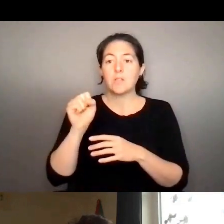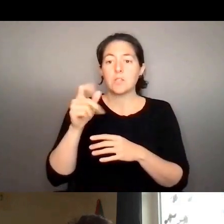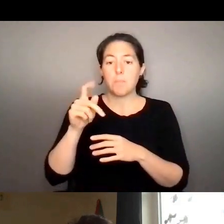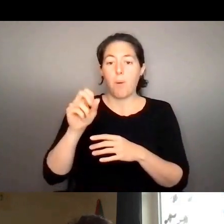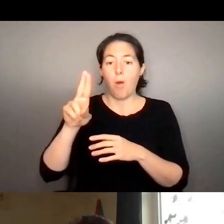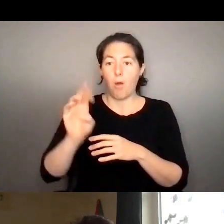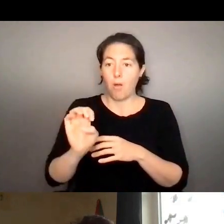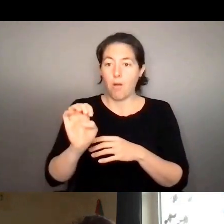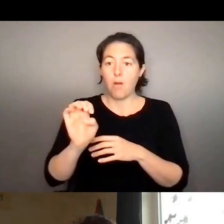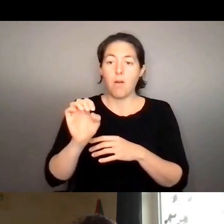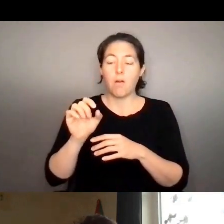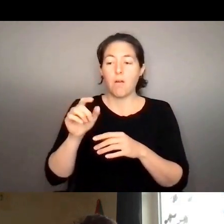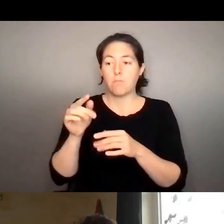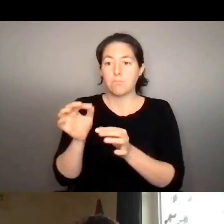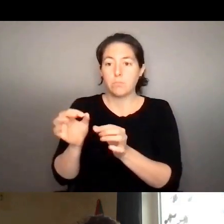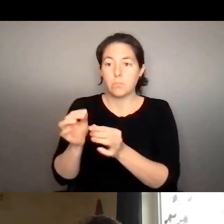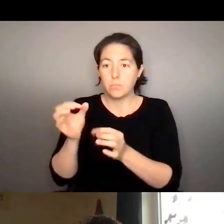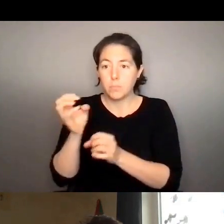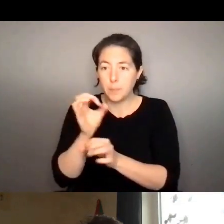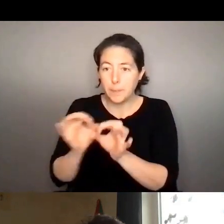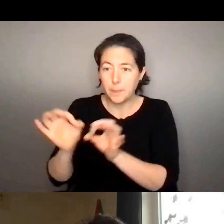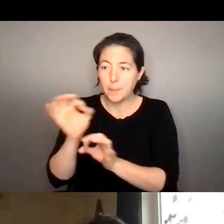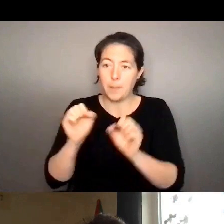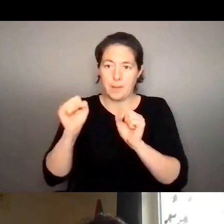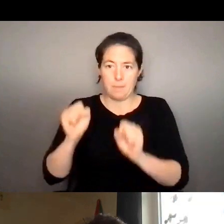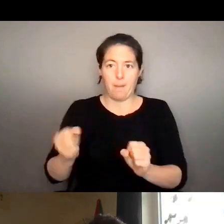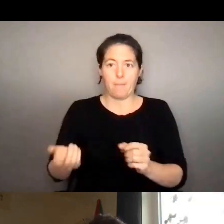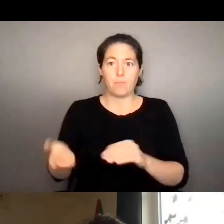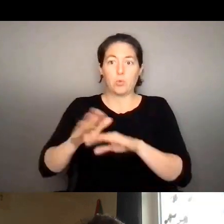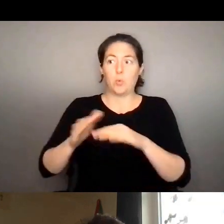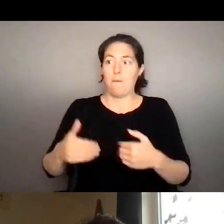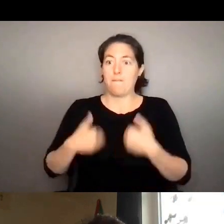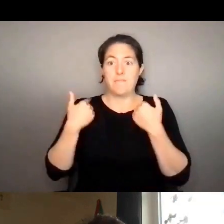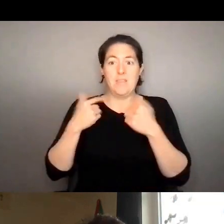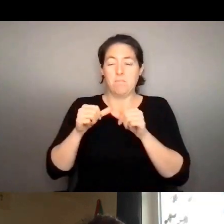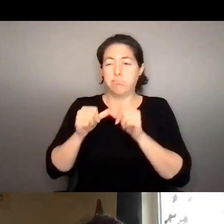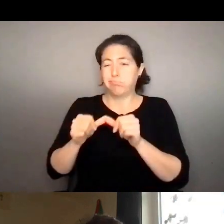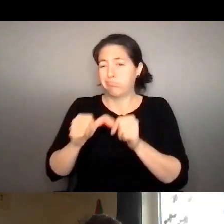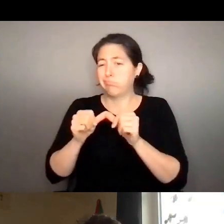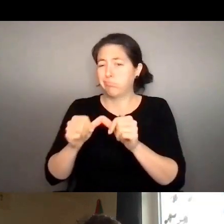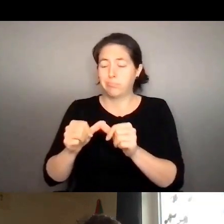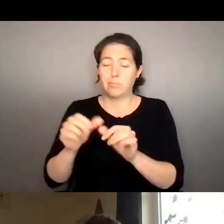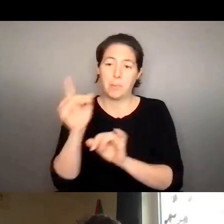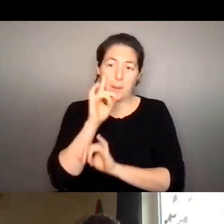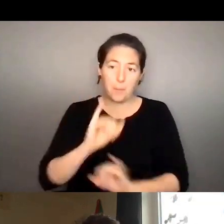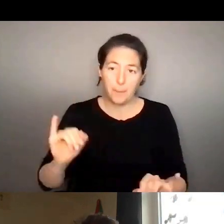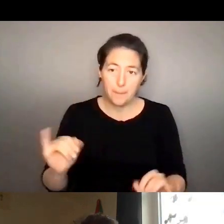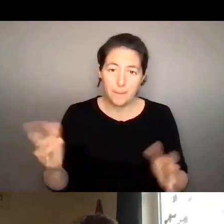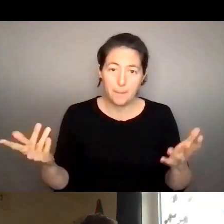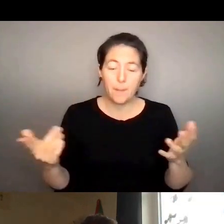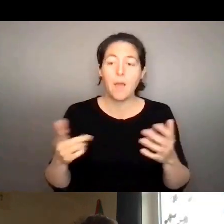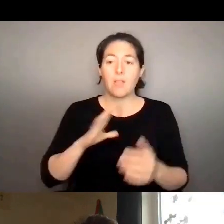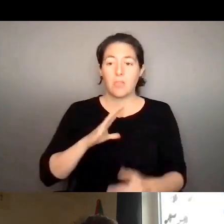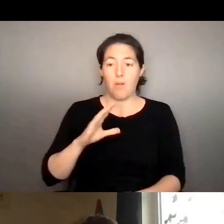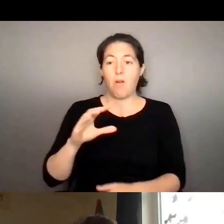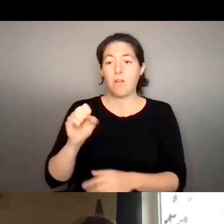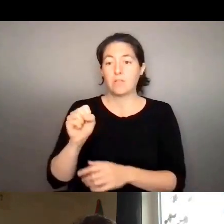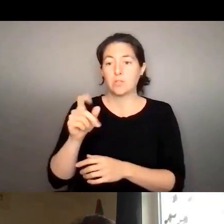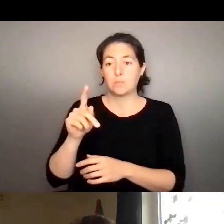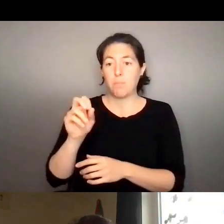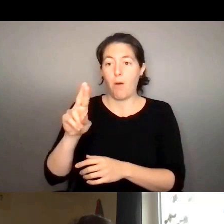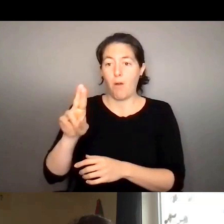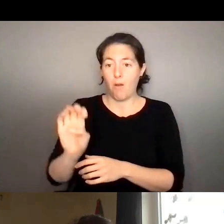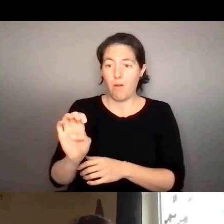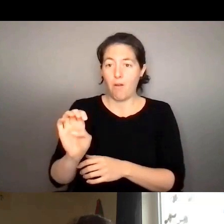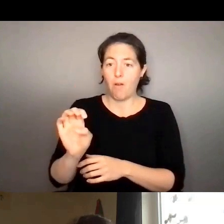capacité de survie hors du commun. Donc, on a des sports qui peuvent, je pense qu'ils ont